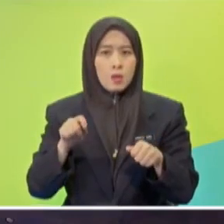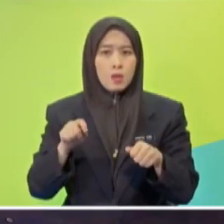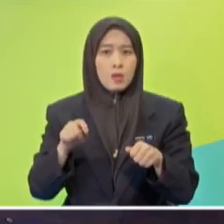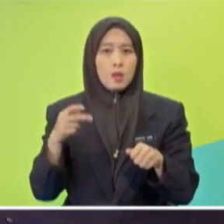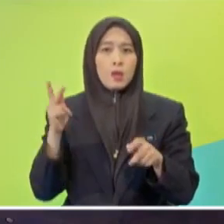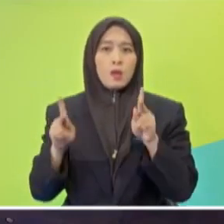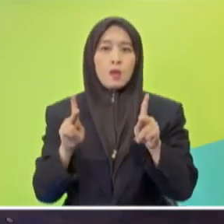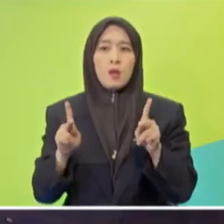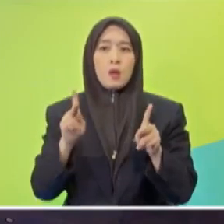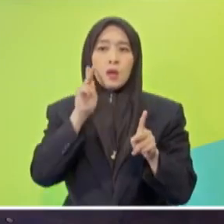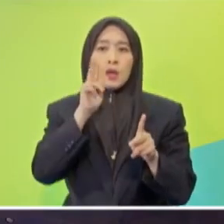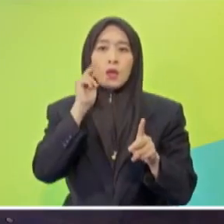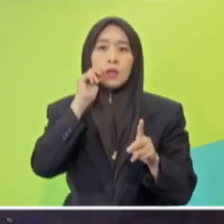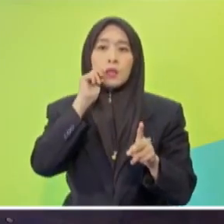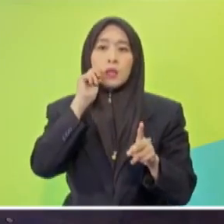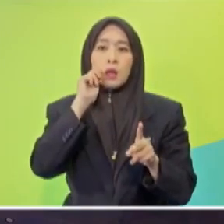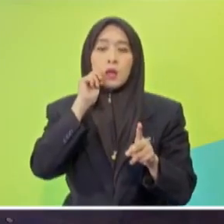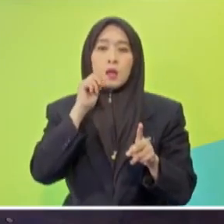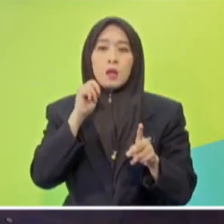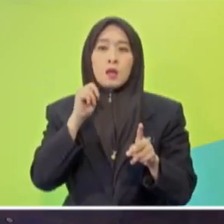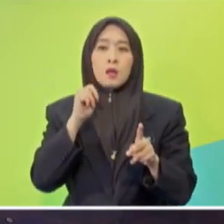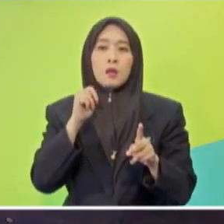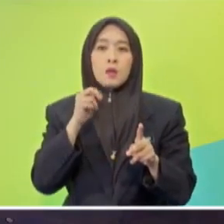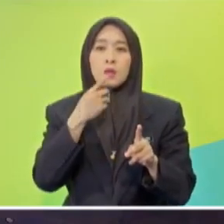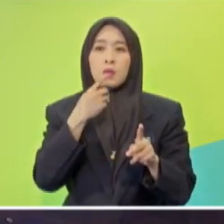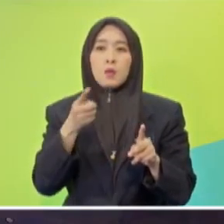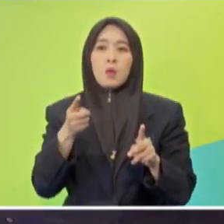ih Kema Hakim yang jawab soal yang pertama silahkan